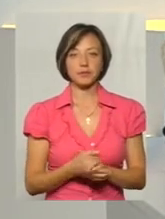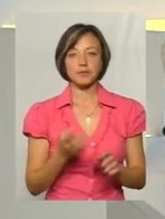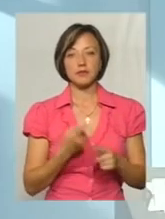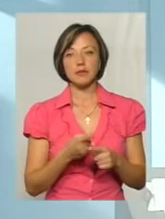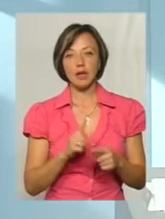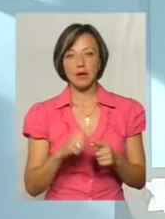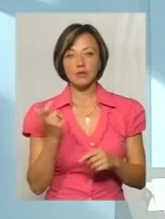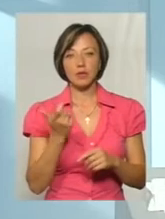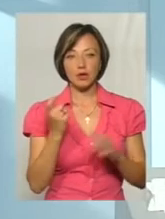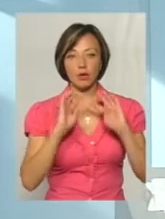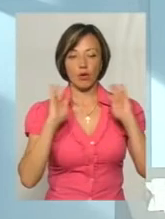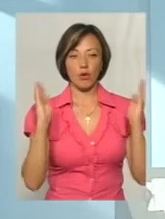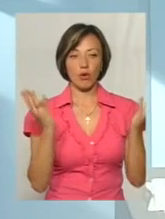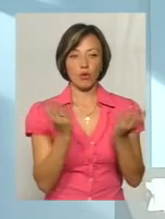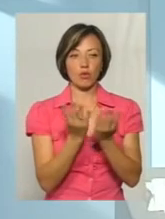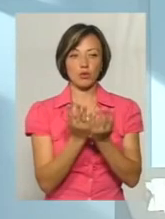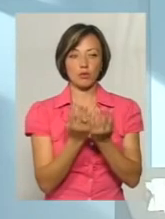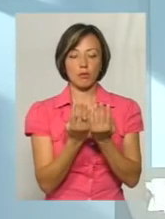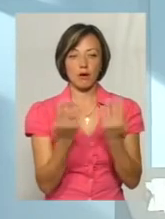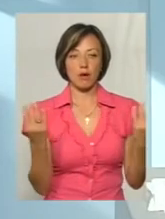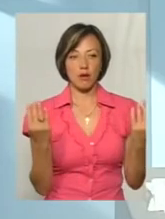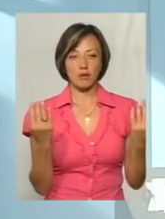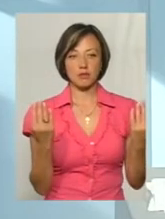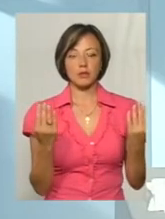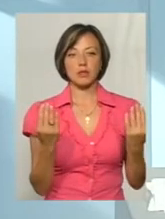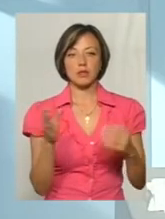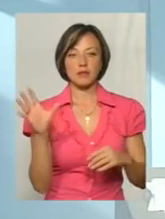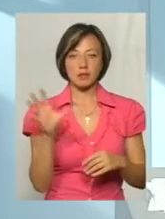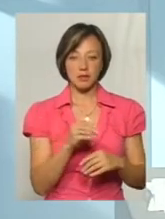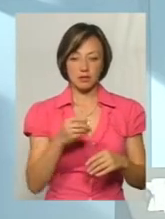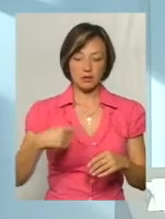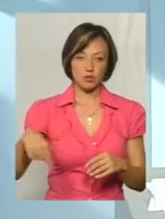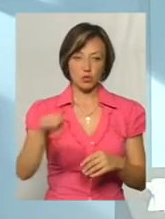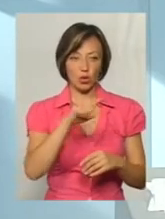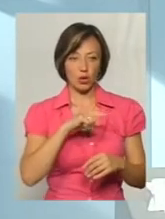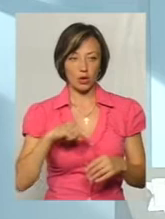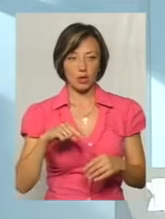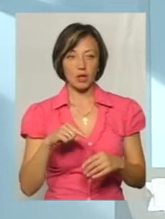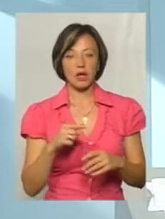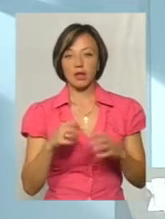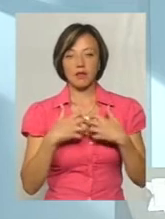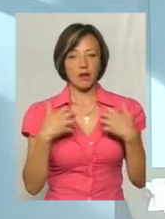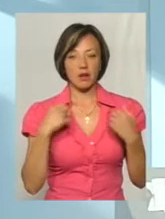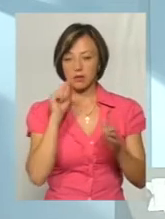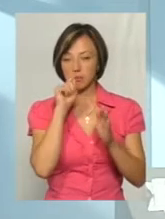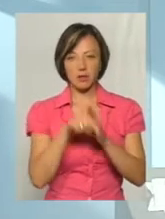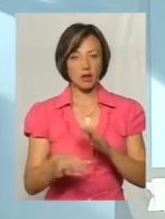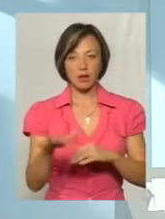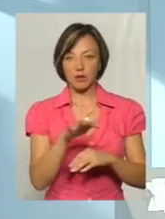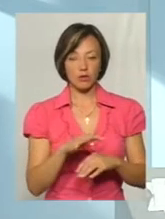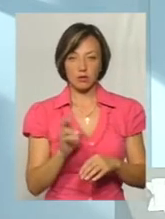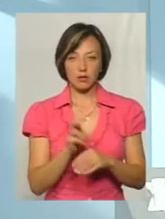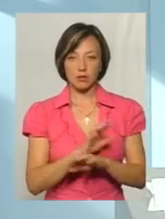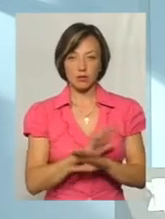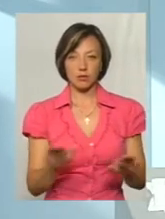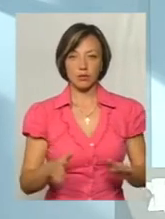господарство огороджене суцільним парканом зі всіх сторін. Тобто тварини тут на територію туди не